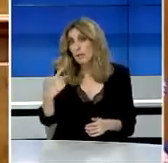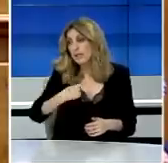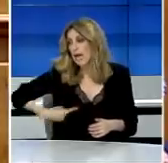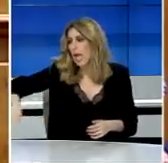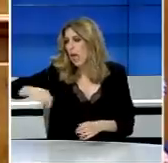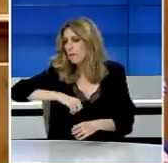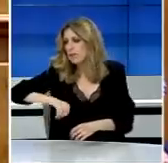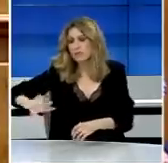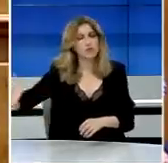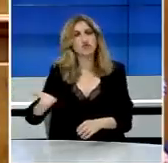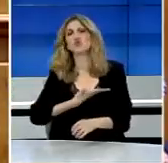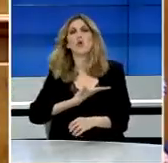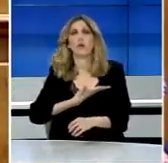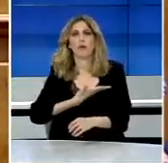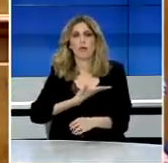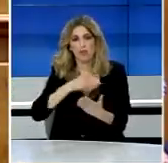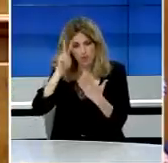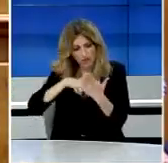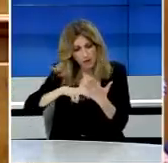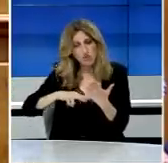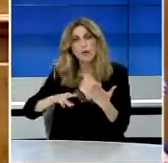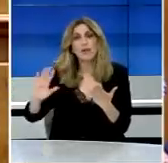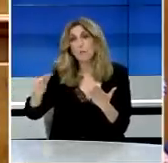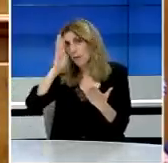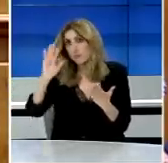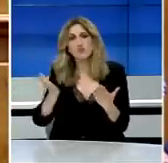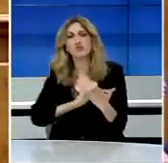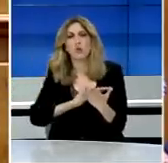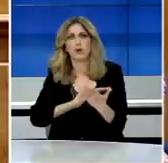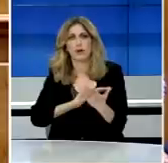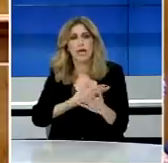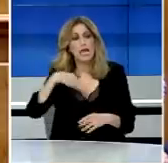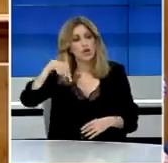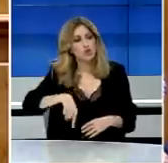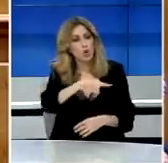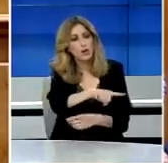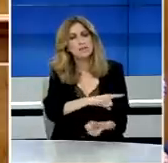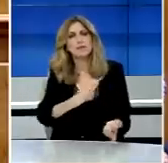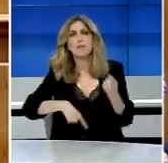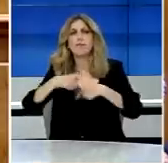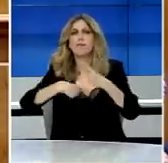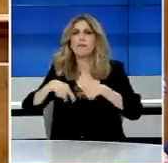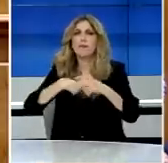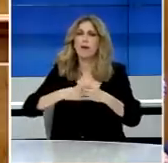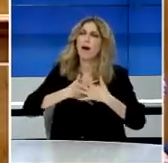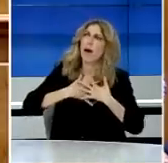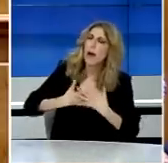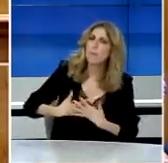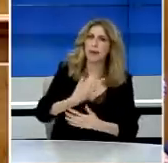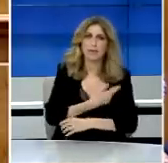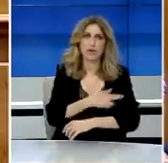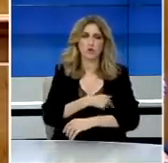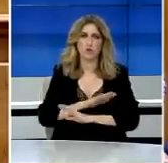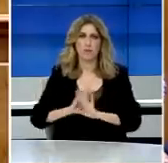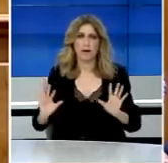γίνατε φίλος του δημόσιου συστήματος υγείας. Η παράταξή σας βεβαίως είναι μια παράταξη που έχει την ιστορία